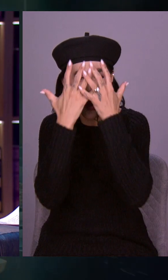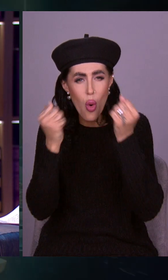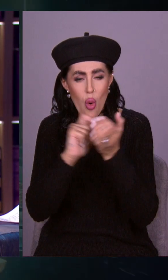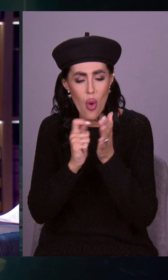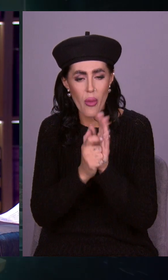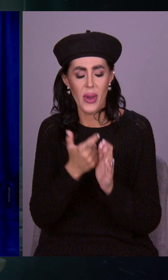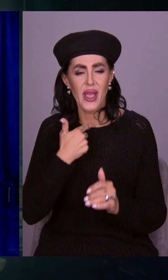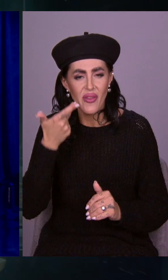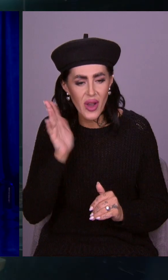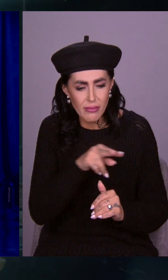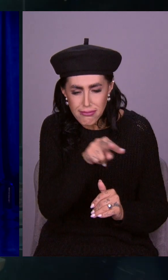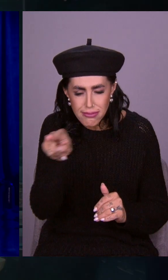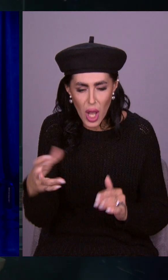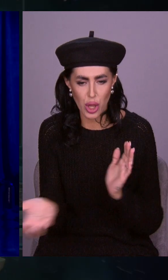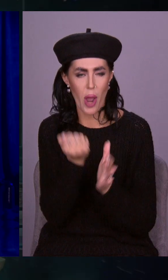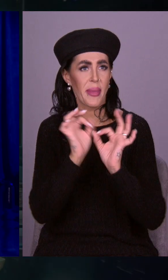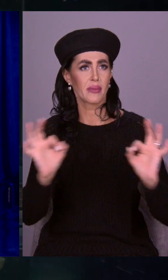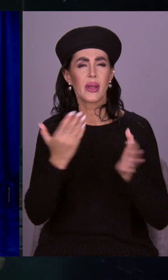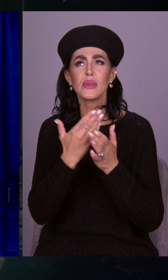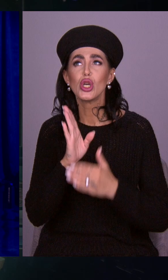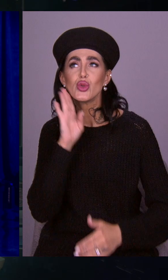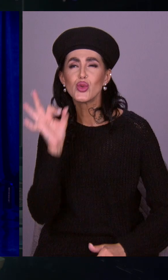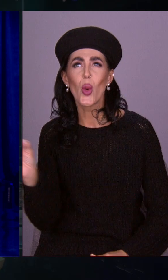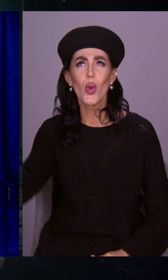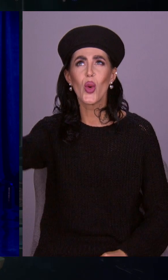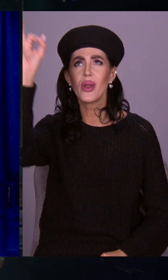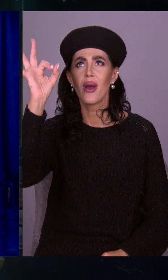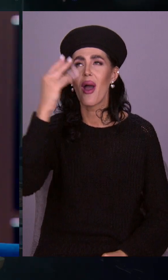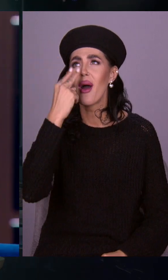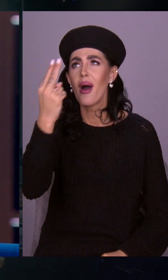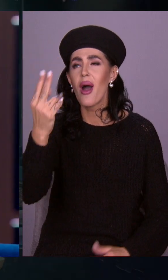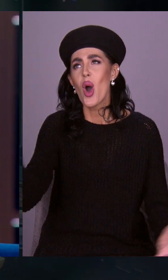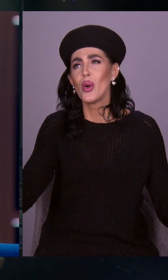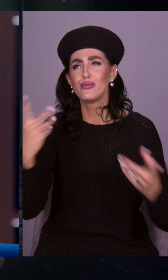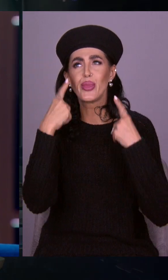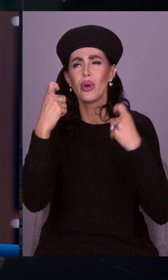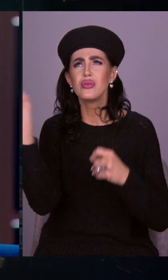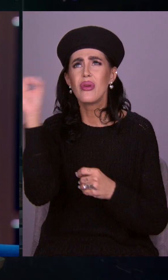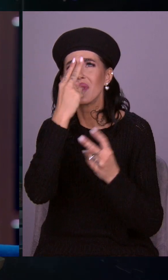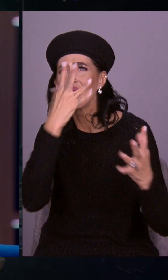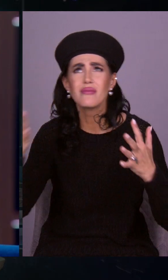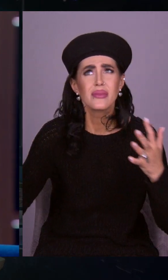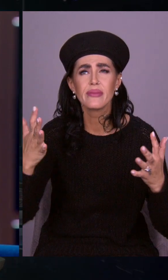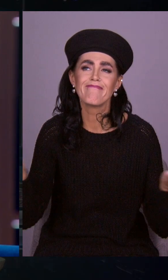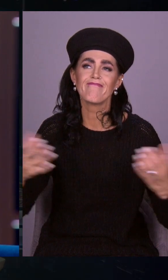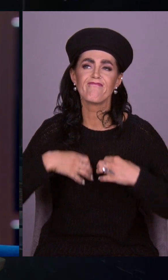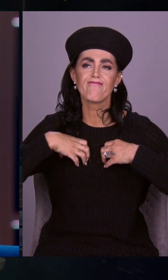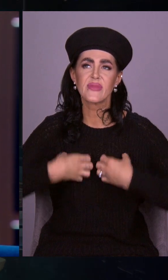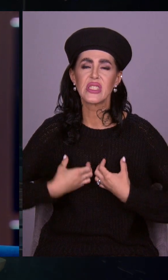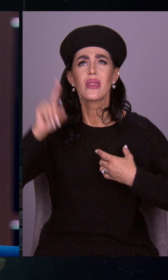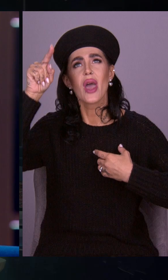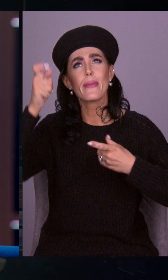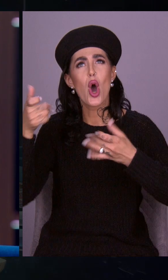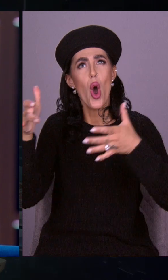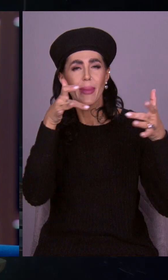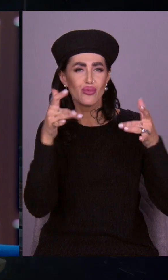щось прекрасне. От сонце встало зранку, супер, не видно сонця. Шкода, звісно, але я розумію, але що жарко. Там за хмарами воно все